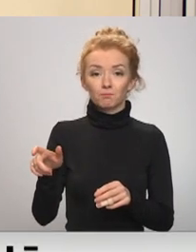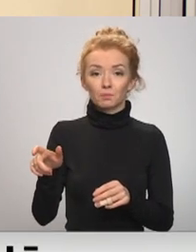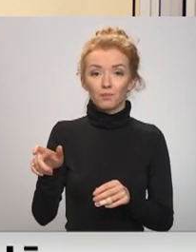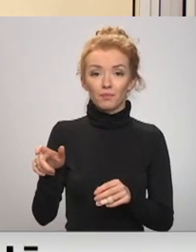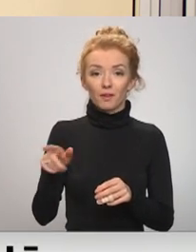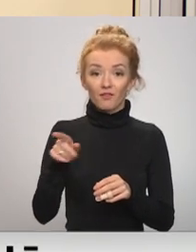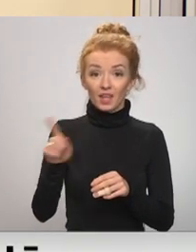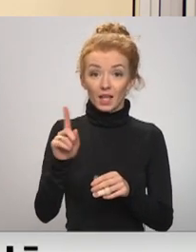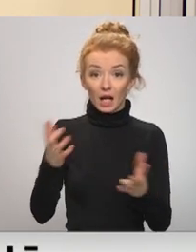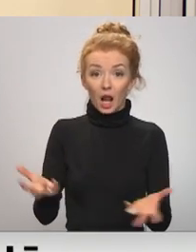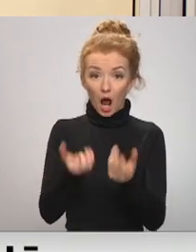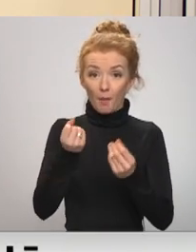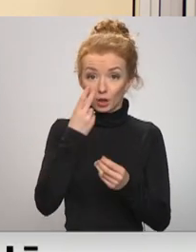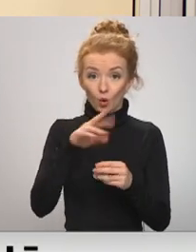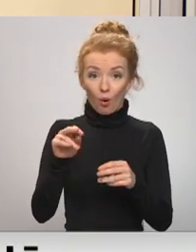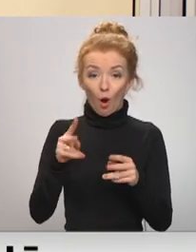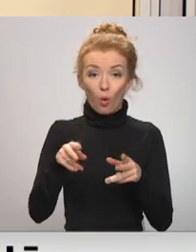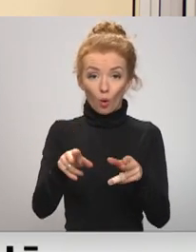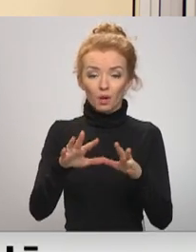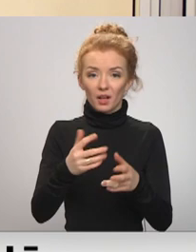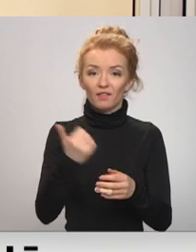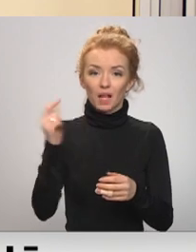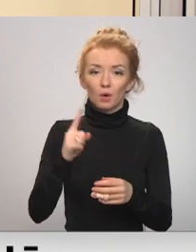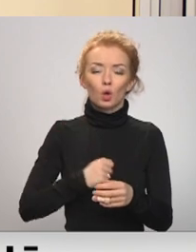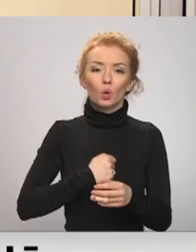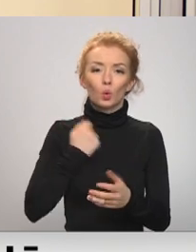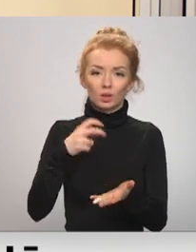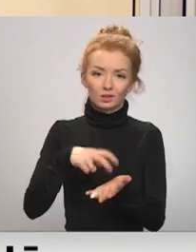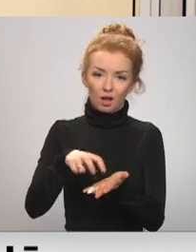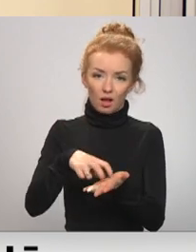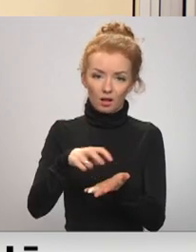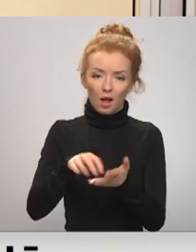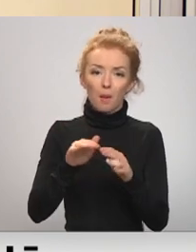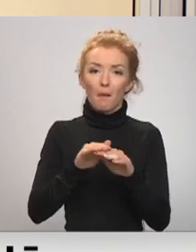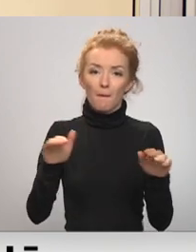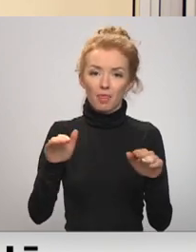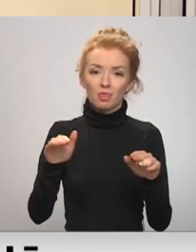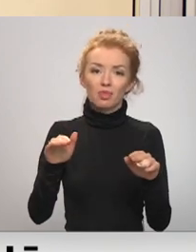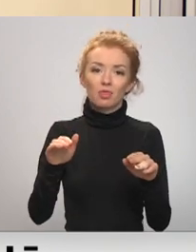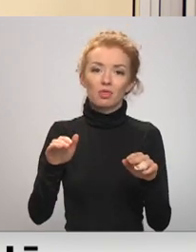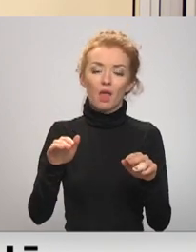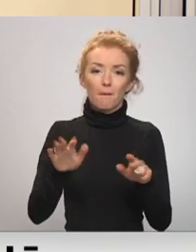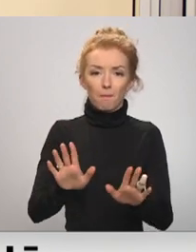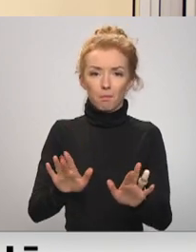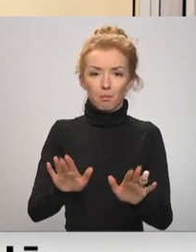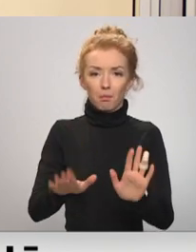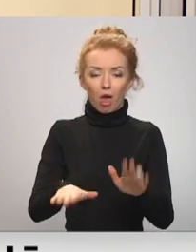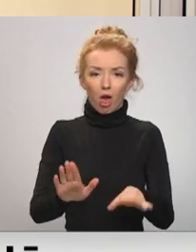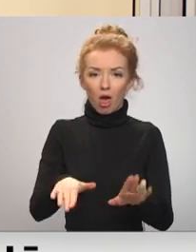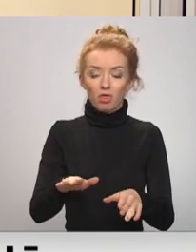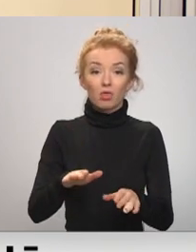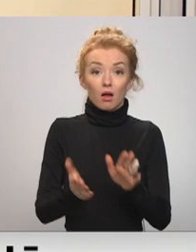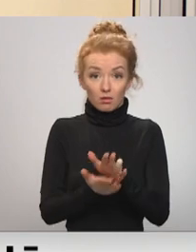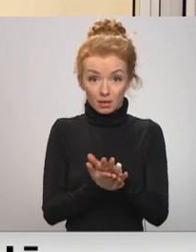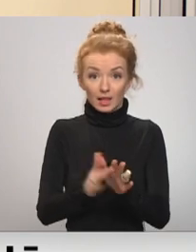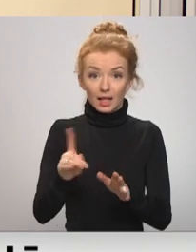ir izārstēti no onkoloģijas, bet viņiem ir grūtības pārvietoties. Pamatā viņiem nedarbojas pēdas. Tad viņi jūt zemi, bet